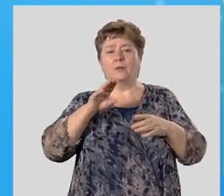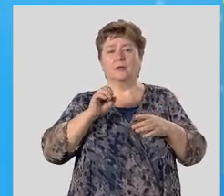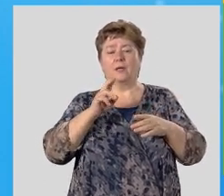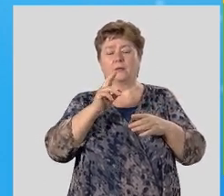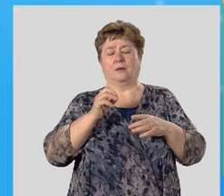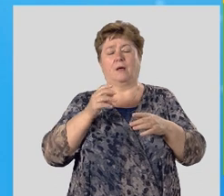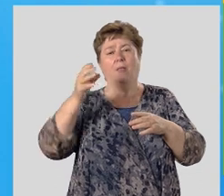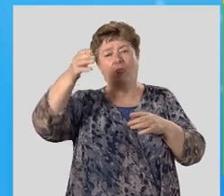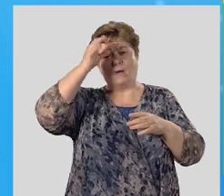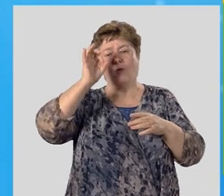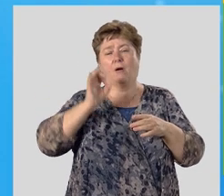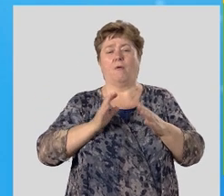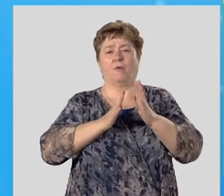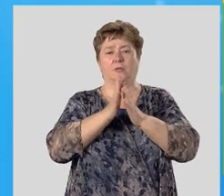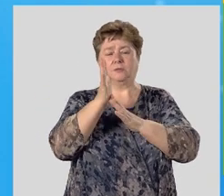о растениях.